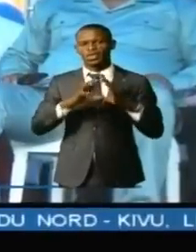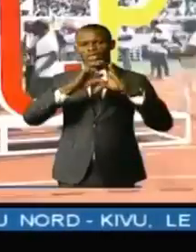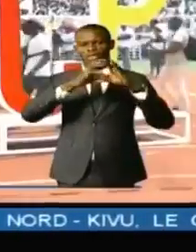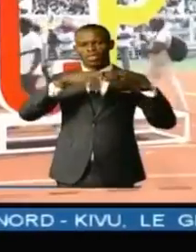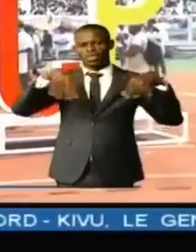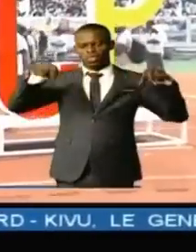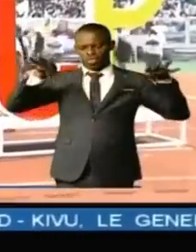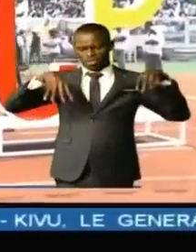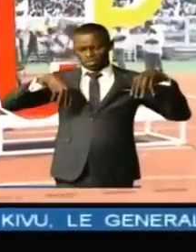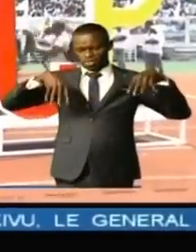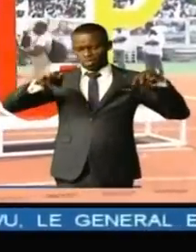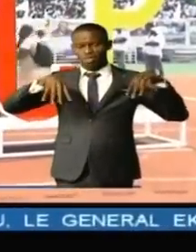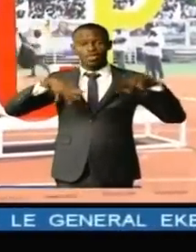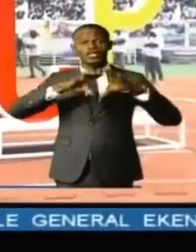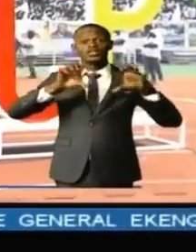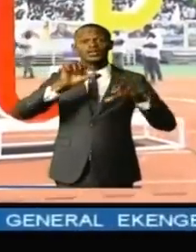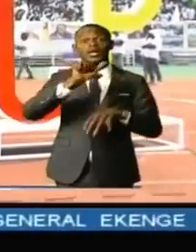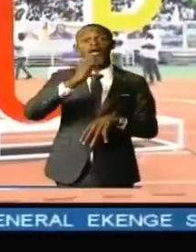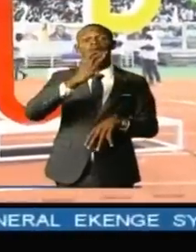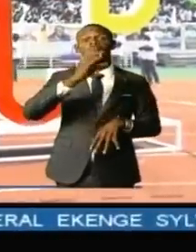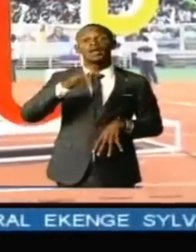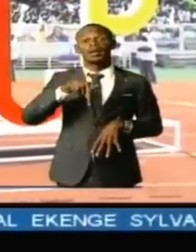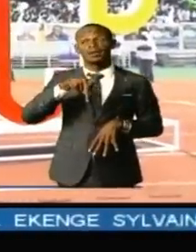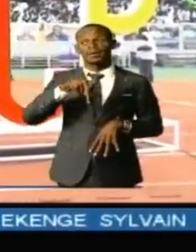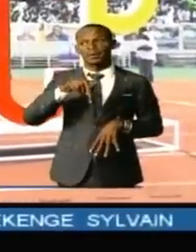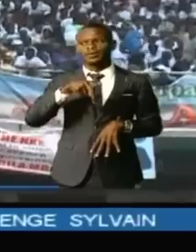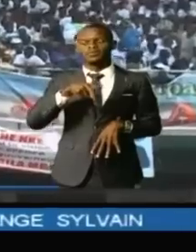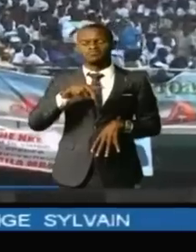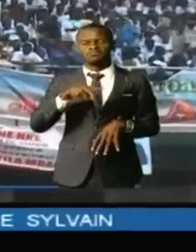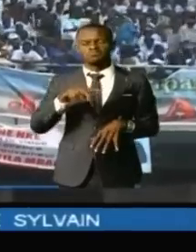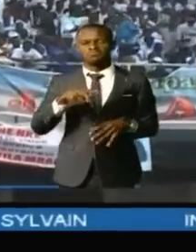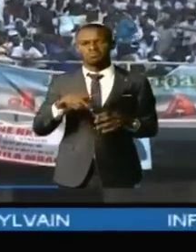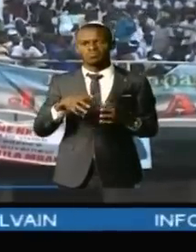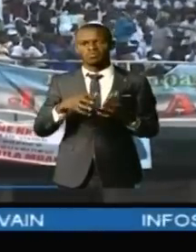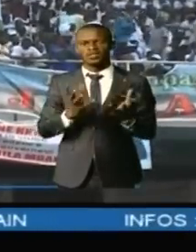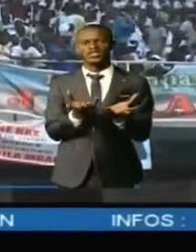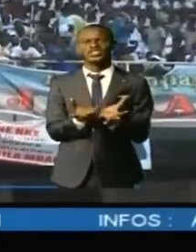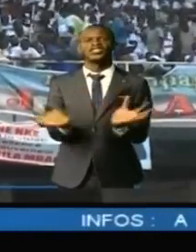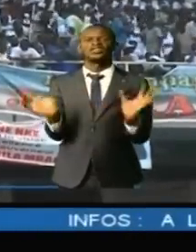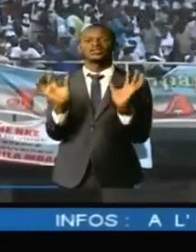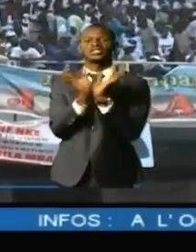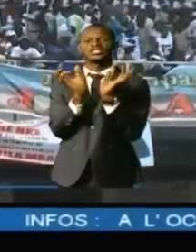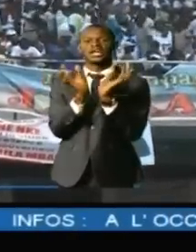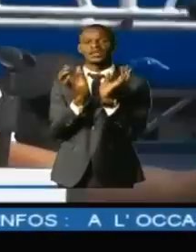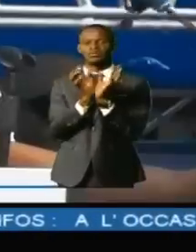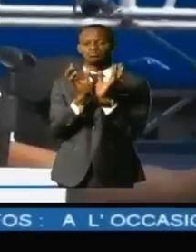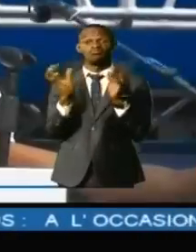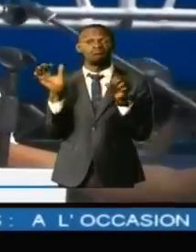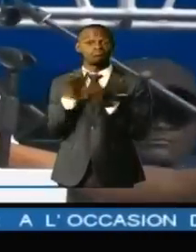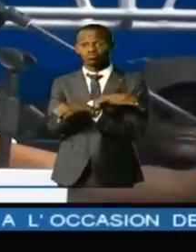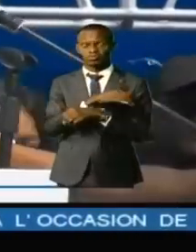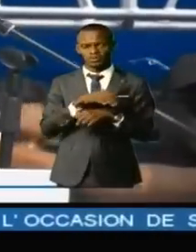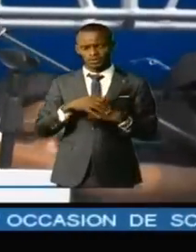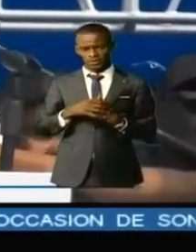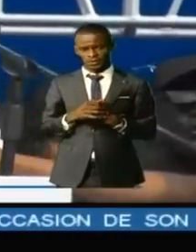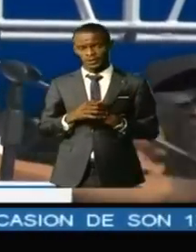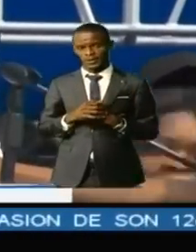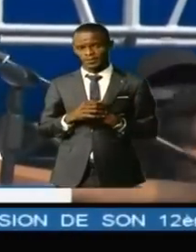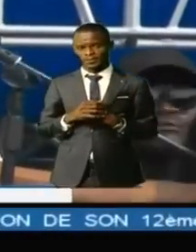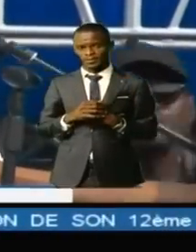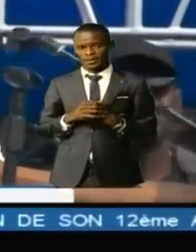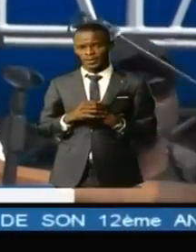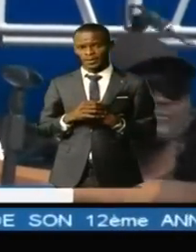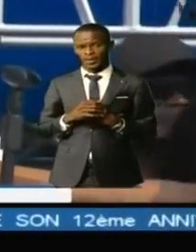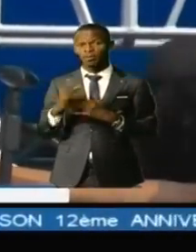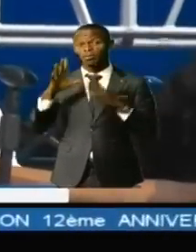ACP, visiblement arborés dans un stade de martyrs archicomble. L'autorité morale de l'ACP, Jean-Tiny Ngobila, a eu des